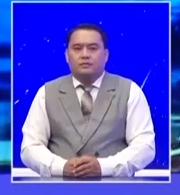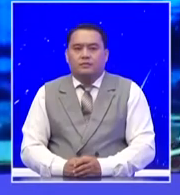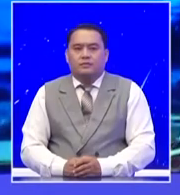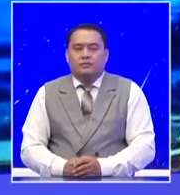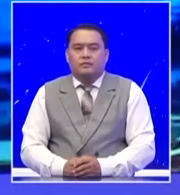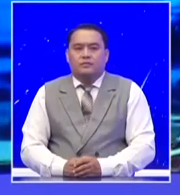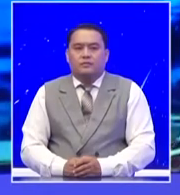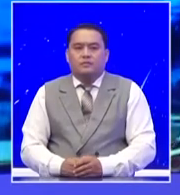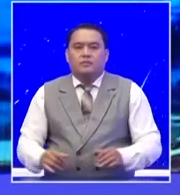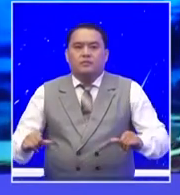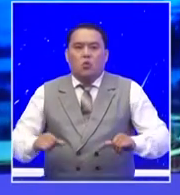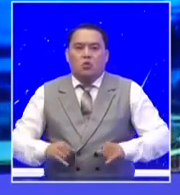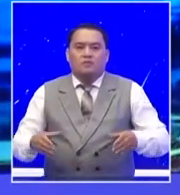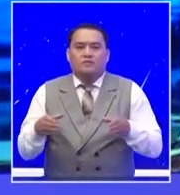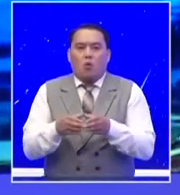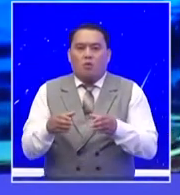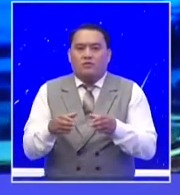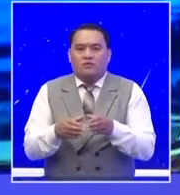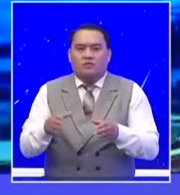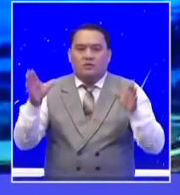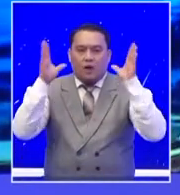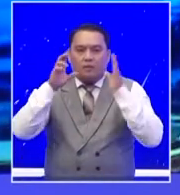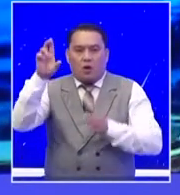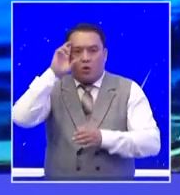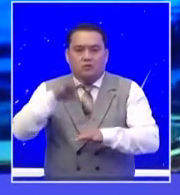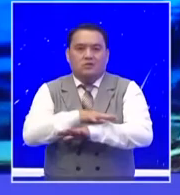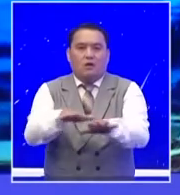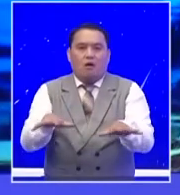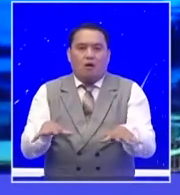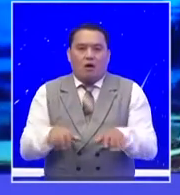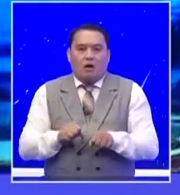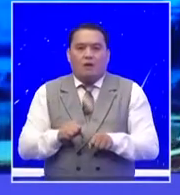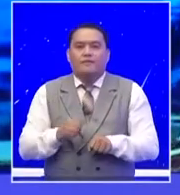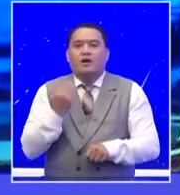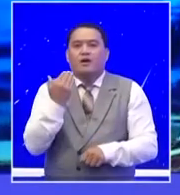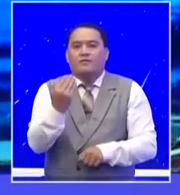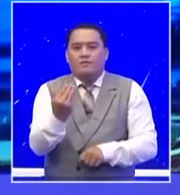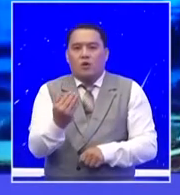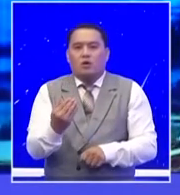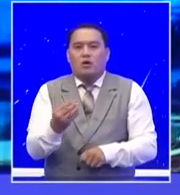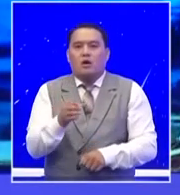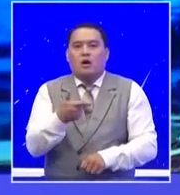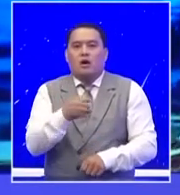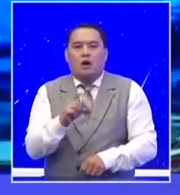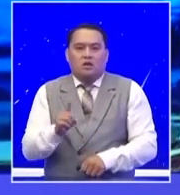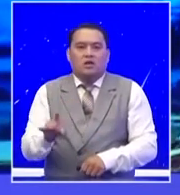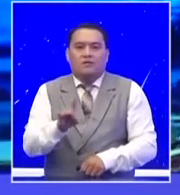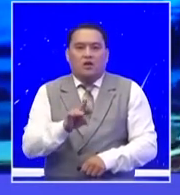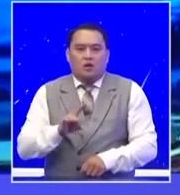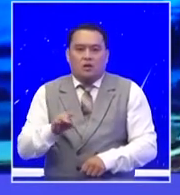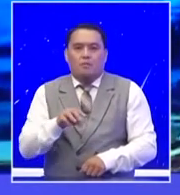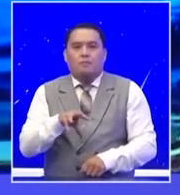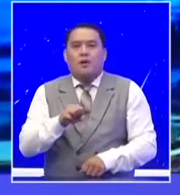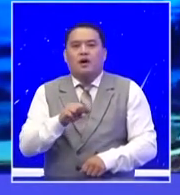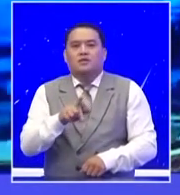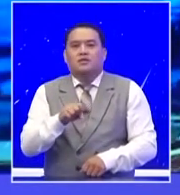Боевики, связанные с группировкой «Исламское государство», захватили портовый город Масимбиа-де-Прая в богатом газовом регионе на севере